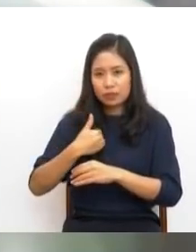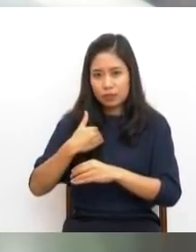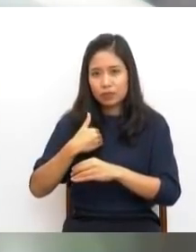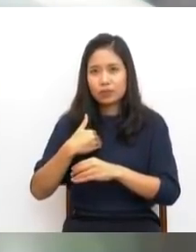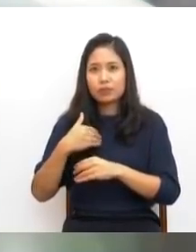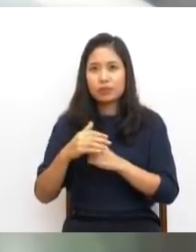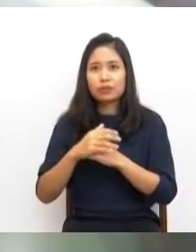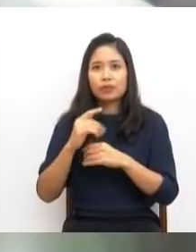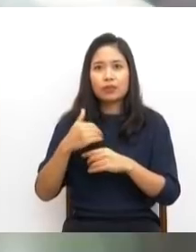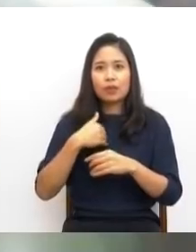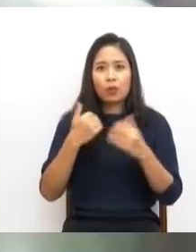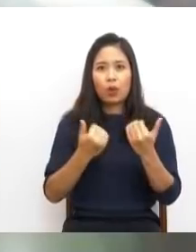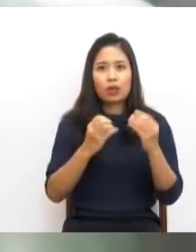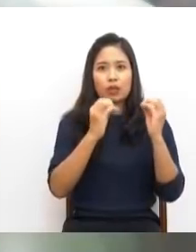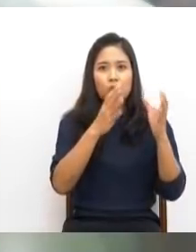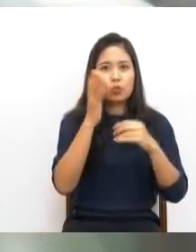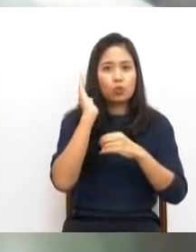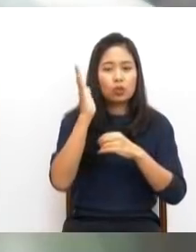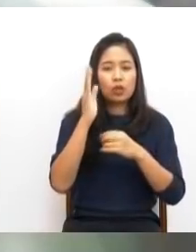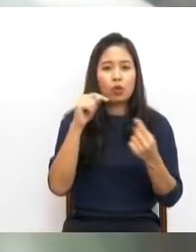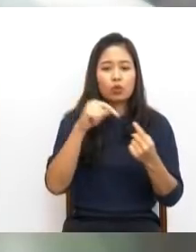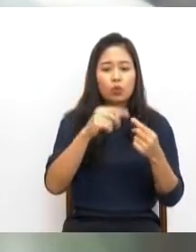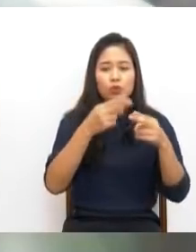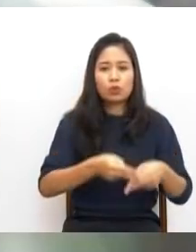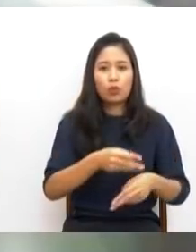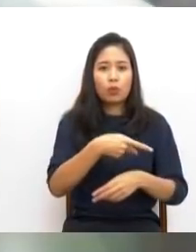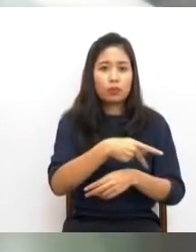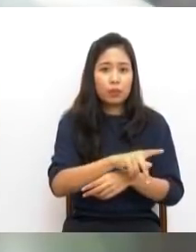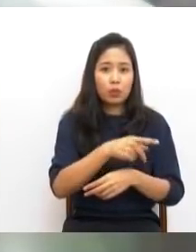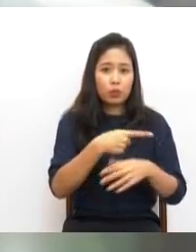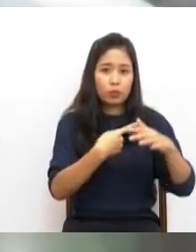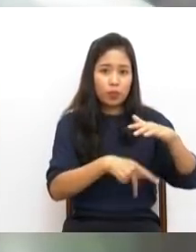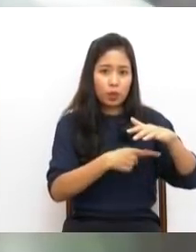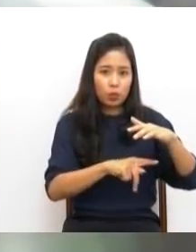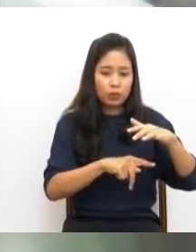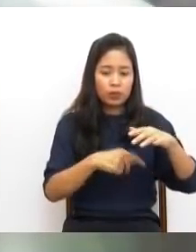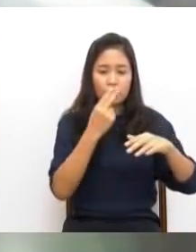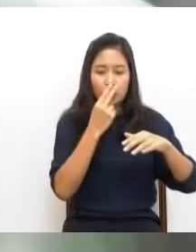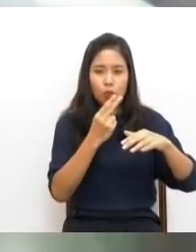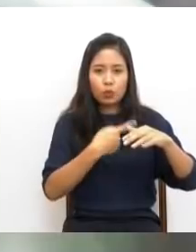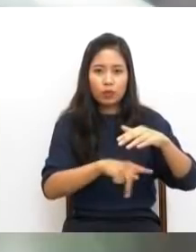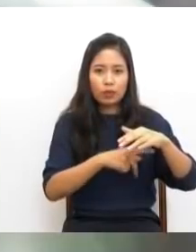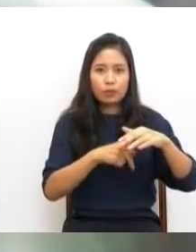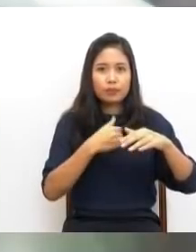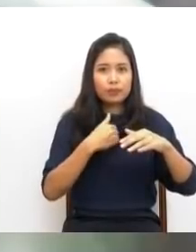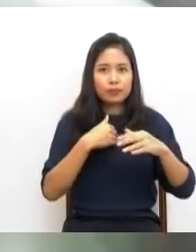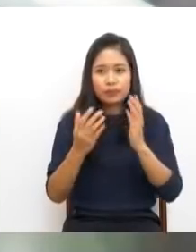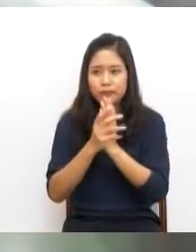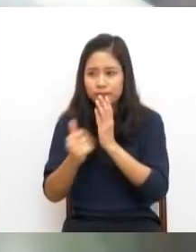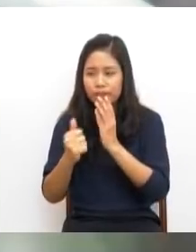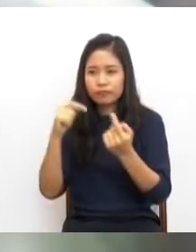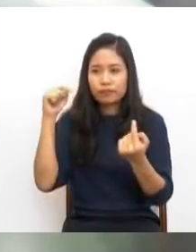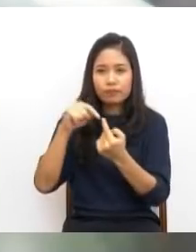น้องระดับประถมดังนั้นเนื้อหาต่างๆที่เรารู้สึกว่าเรามีความชำนาญเรามีความแบบเชี่ยวชาญในการสื่อสาร